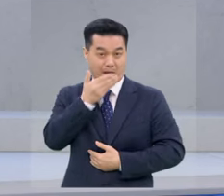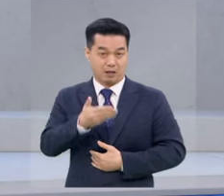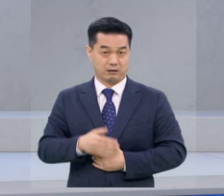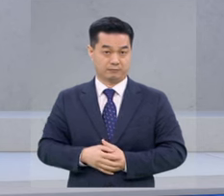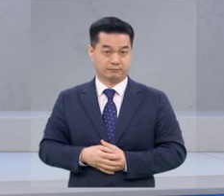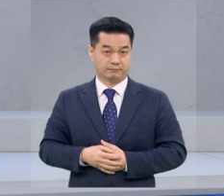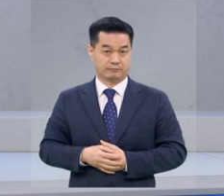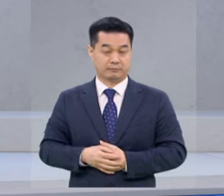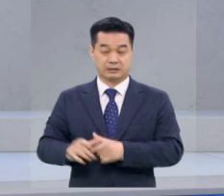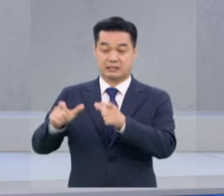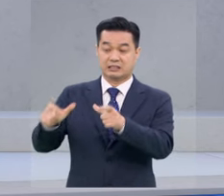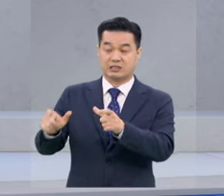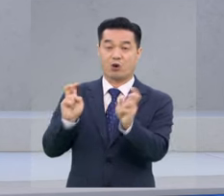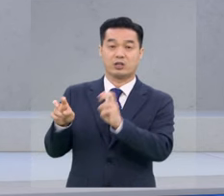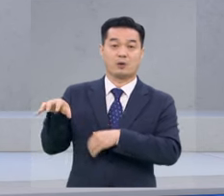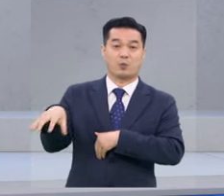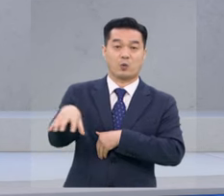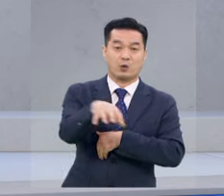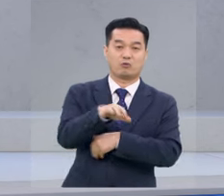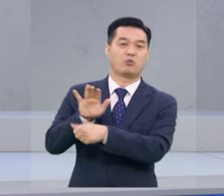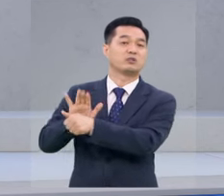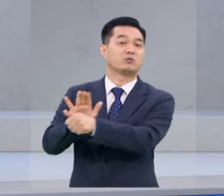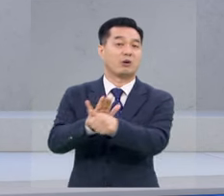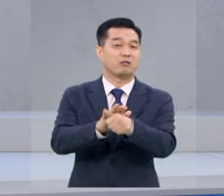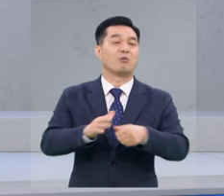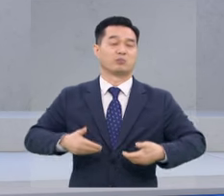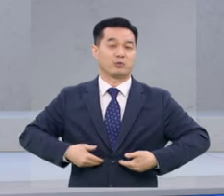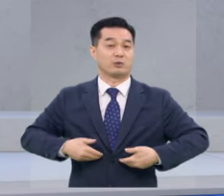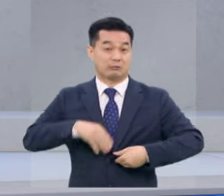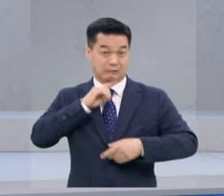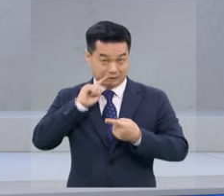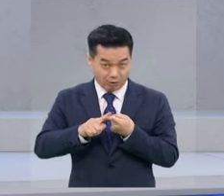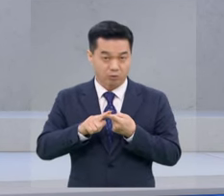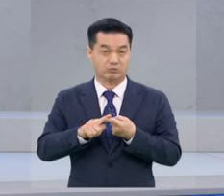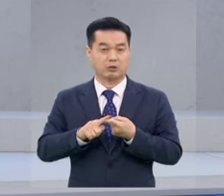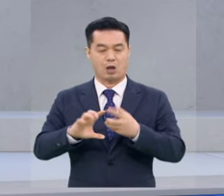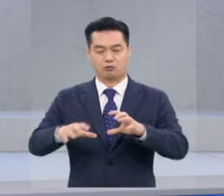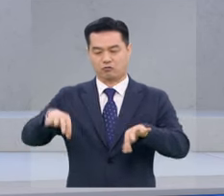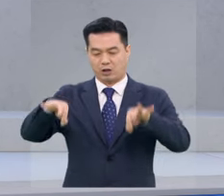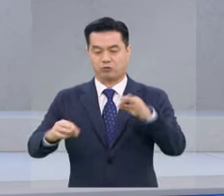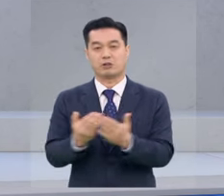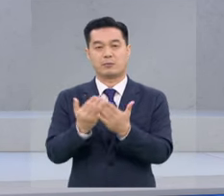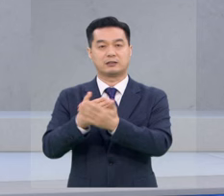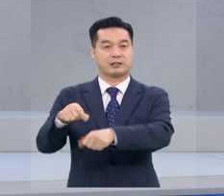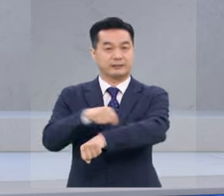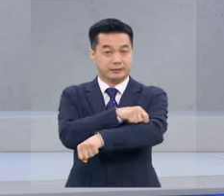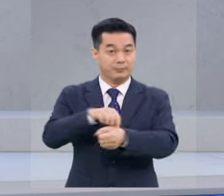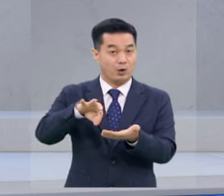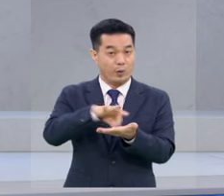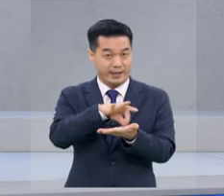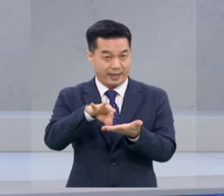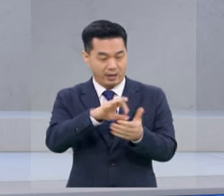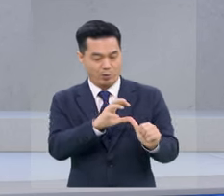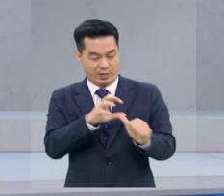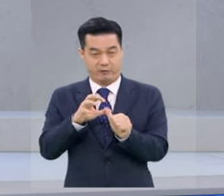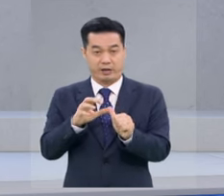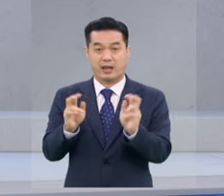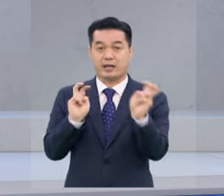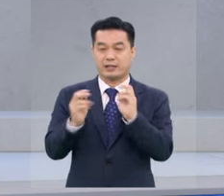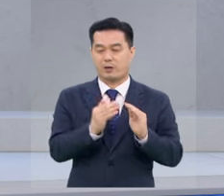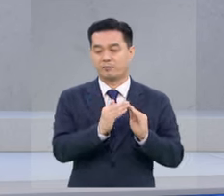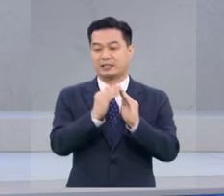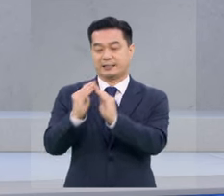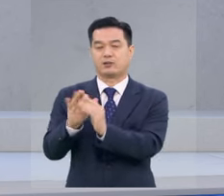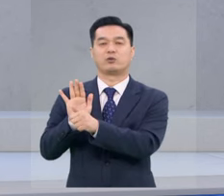지역 기업에도 그에 상하는 지원이 따라와야 합니다 국가균형 발전 특별 회계를 활용해 기업 이전에 관한 지원 체계를